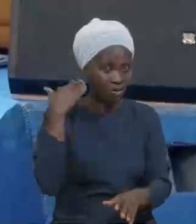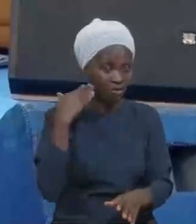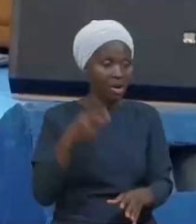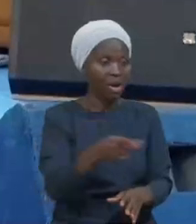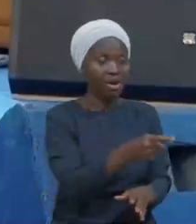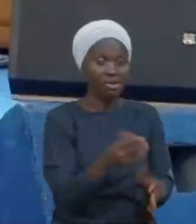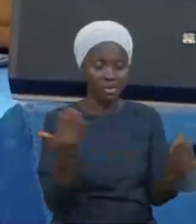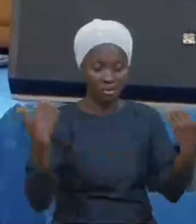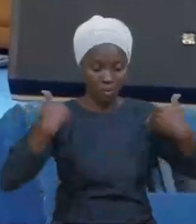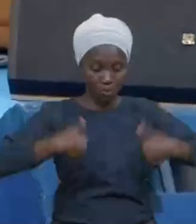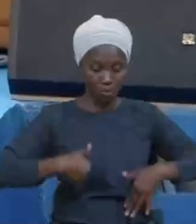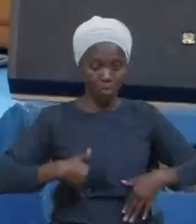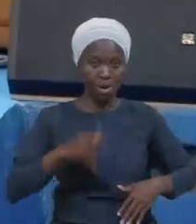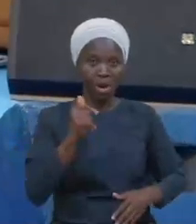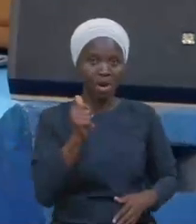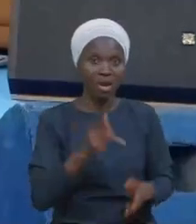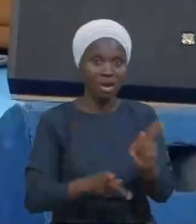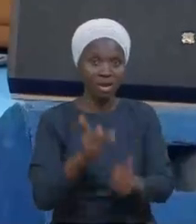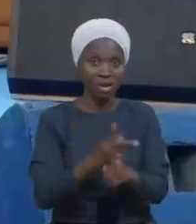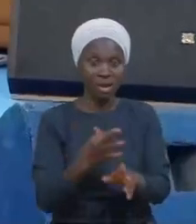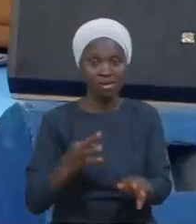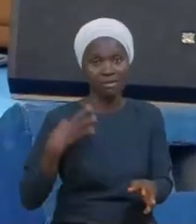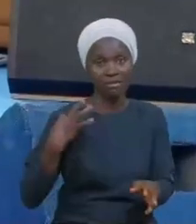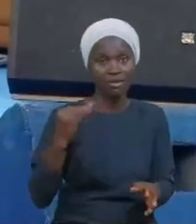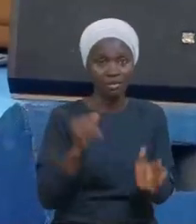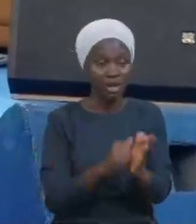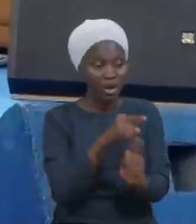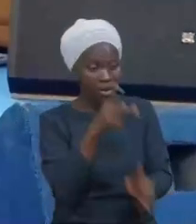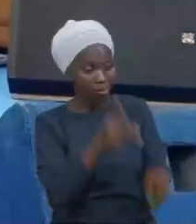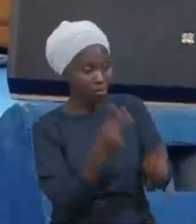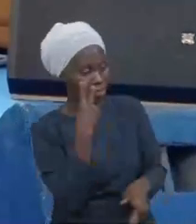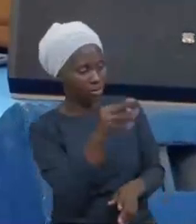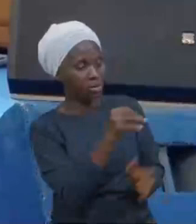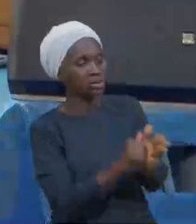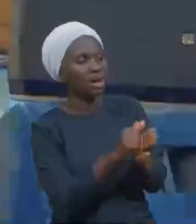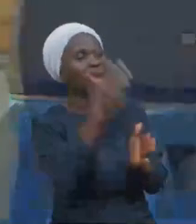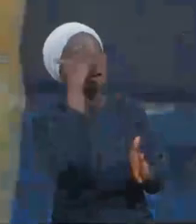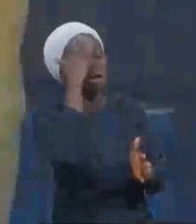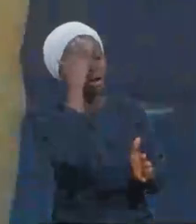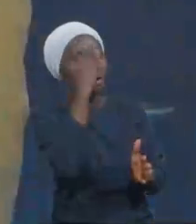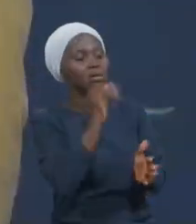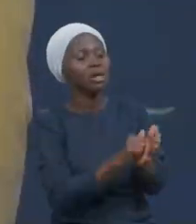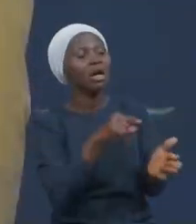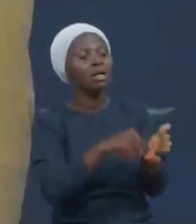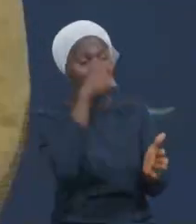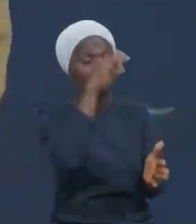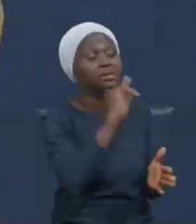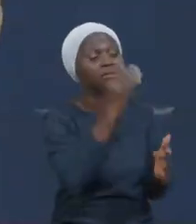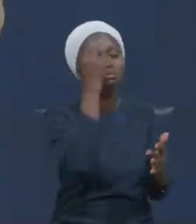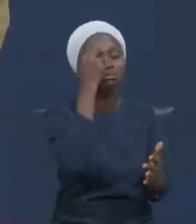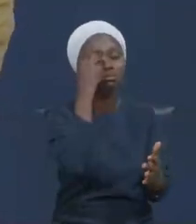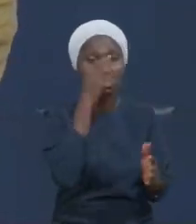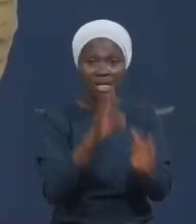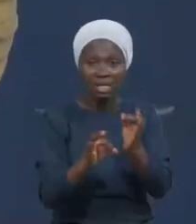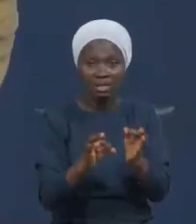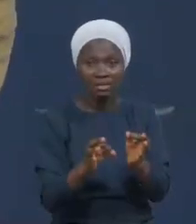Pour que quand les gens les voient, ah, on dise, ça c'est un aveugle. Si ne sort pas de la